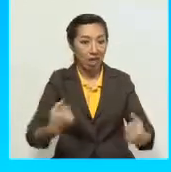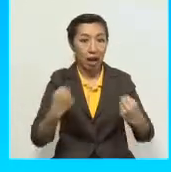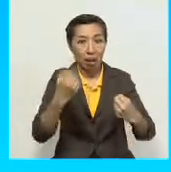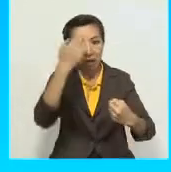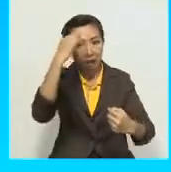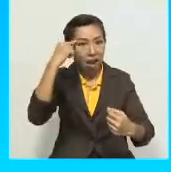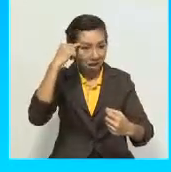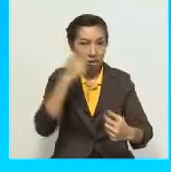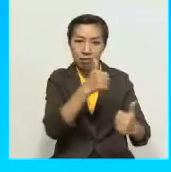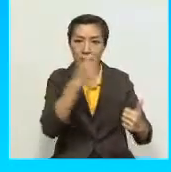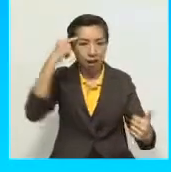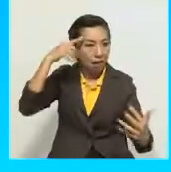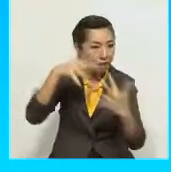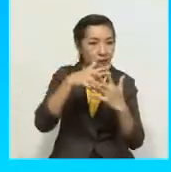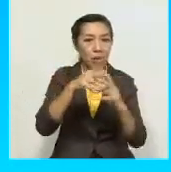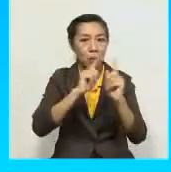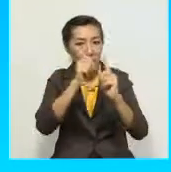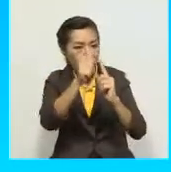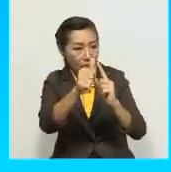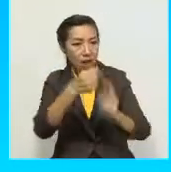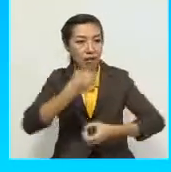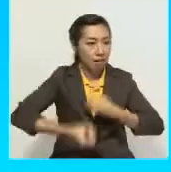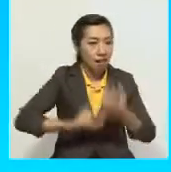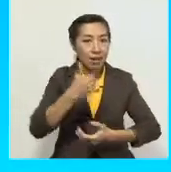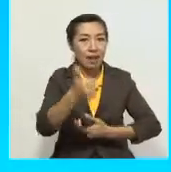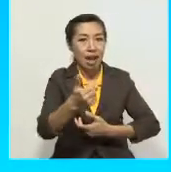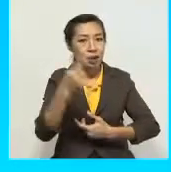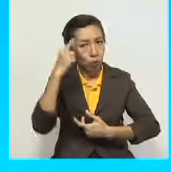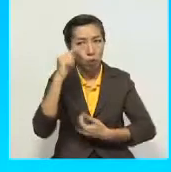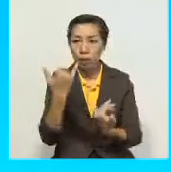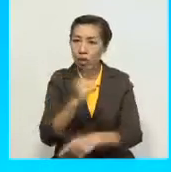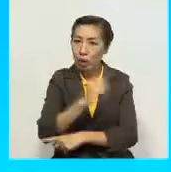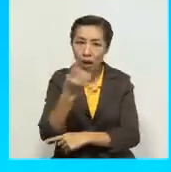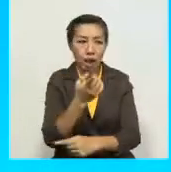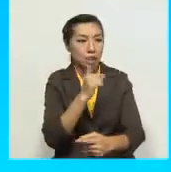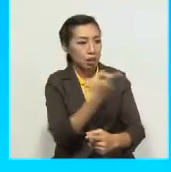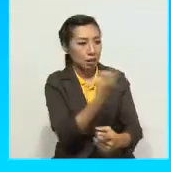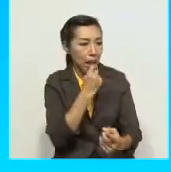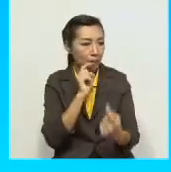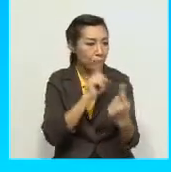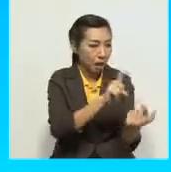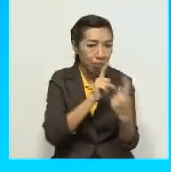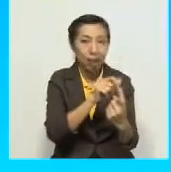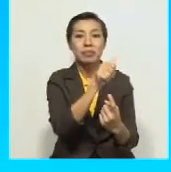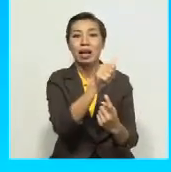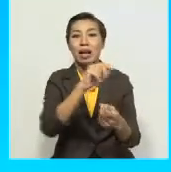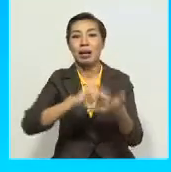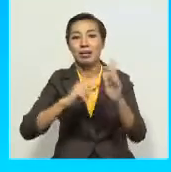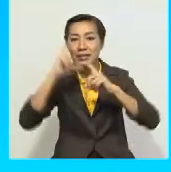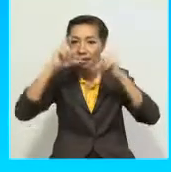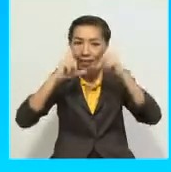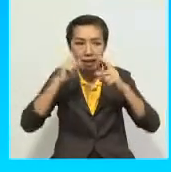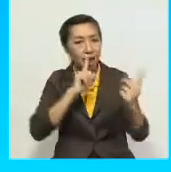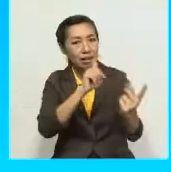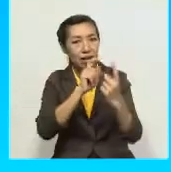ติยังคุยยังบอกได้ว่าหิวยังบอกได้ว่าวันนี้วันอะไรถามนะคุยได้ คุยยังมีสีหน้ายังพูดคุย